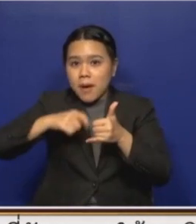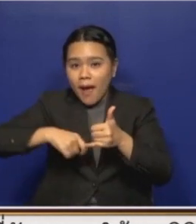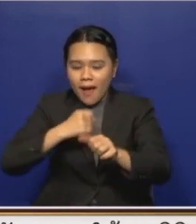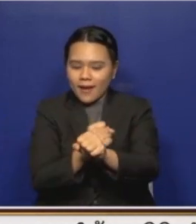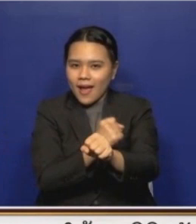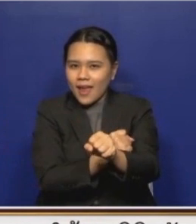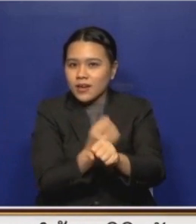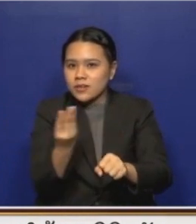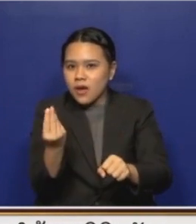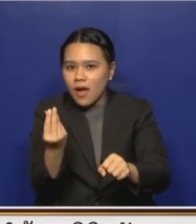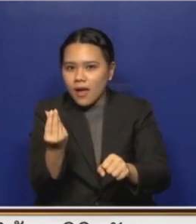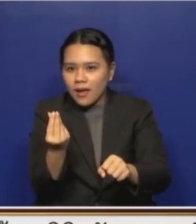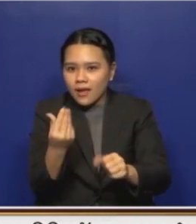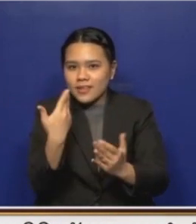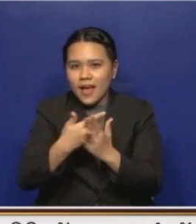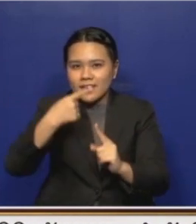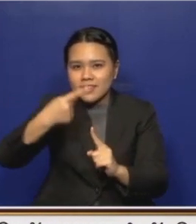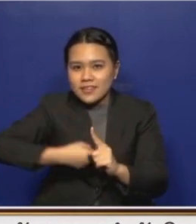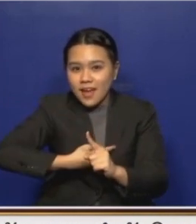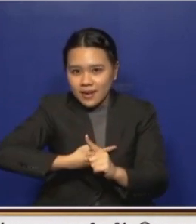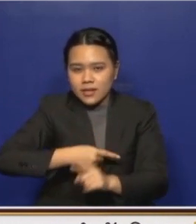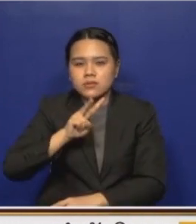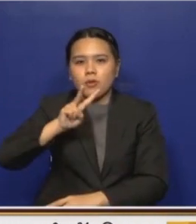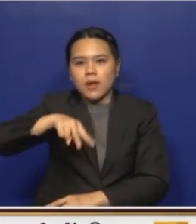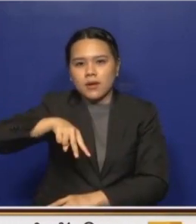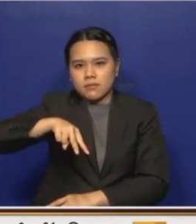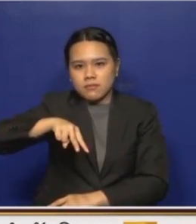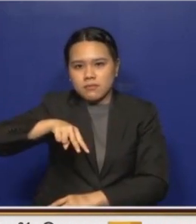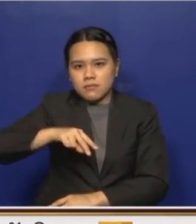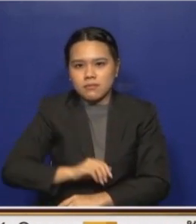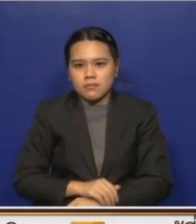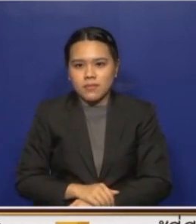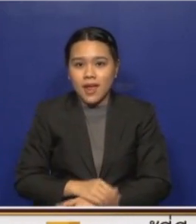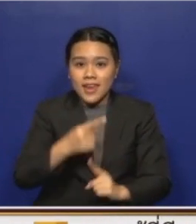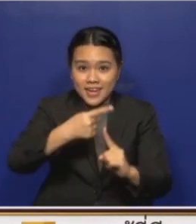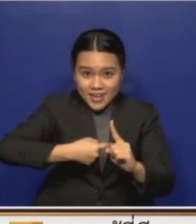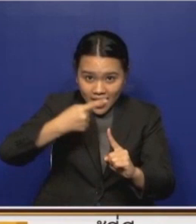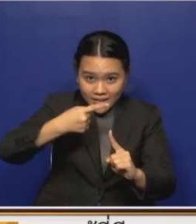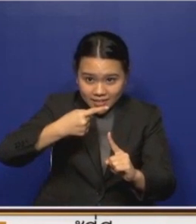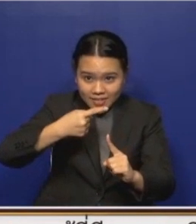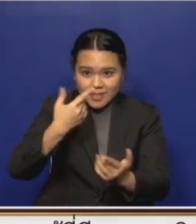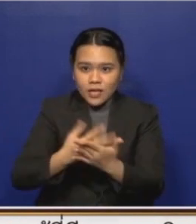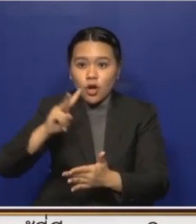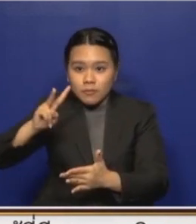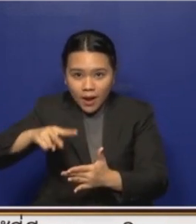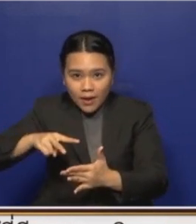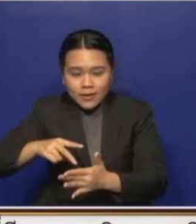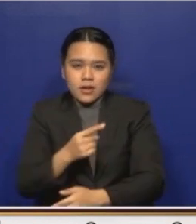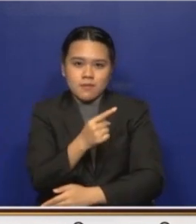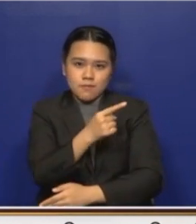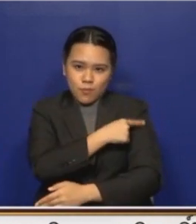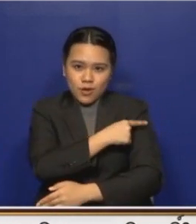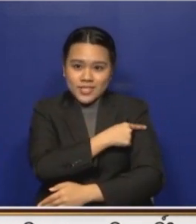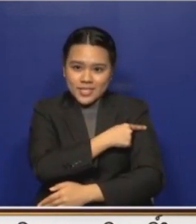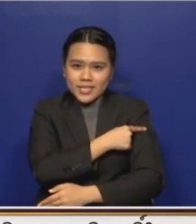จบปริญญาตรีท่านไปเช็คดูฮะท่านว่าเทียบเท่ากับประเทศไทยคืออะไรฮะคือ50